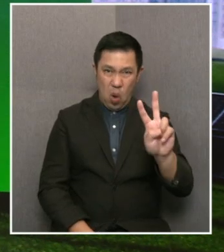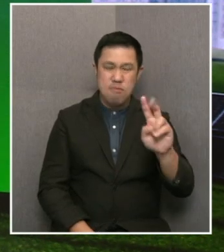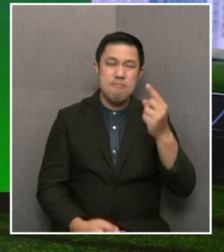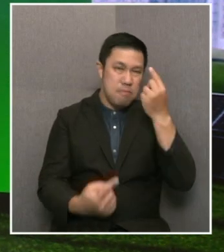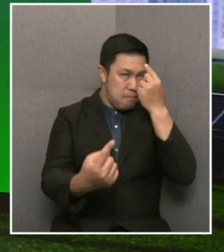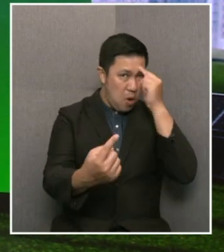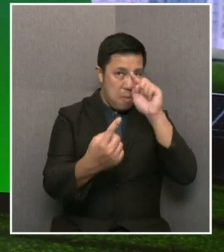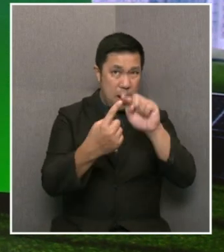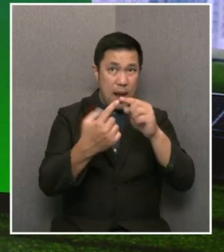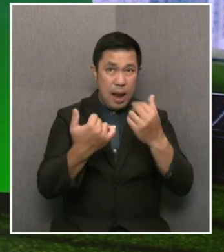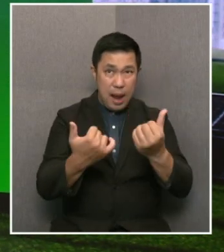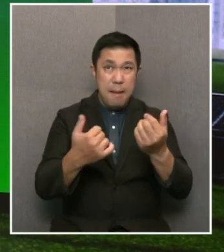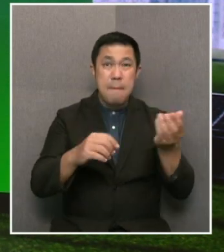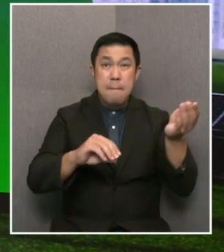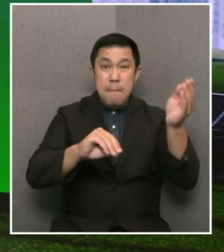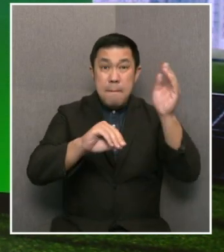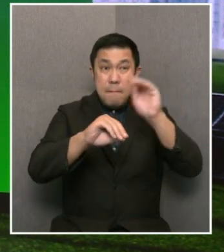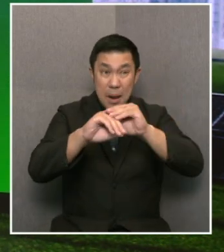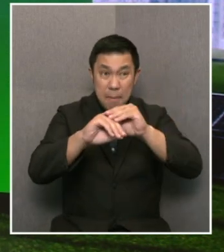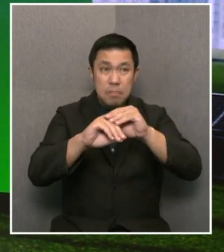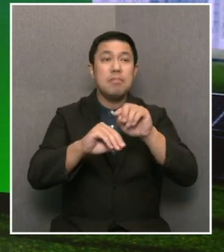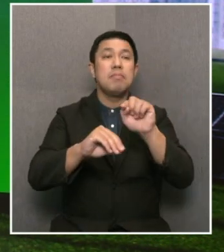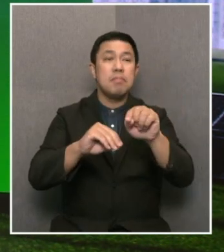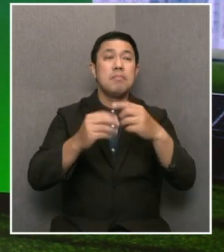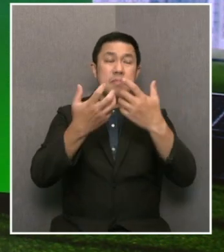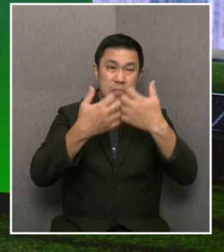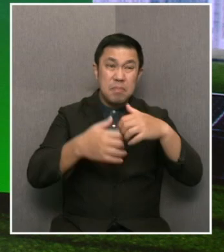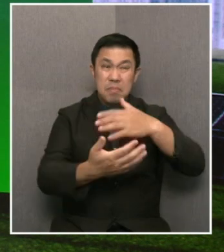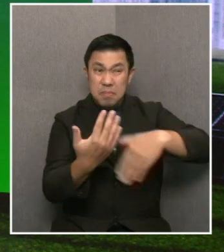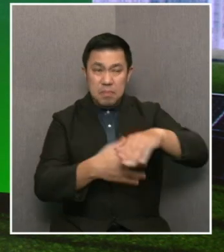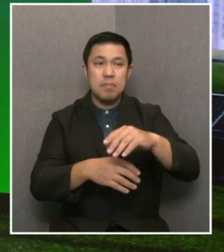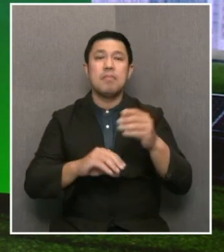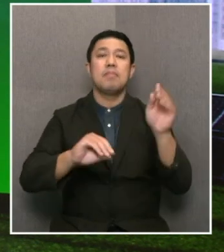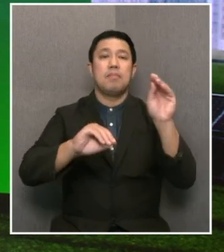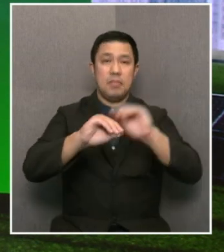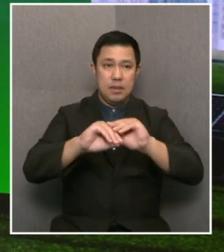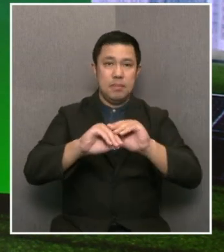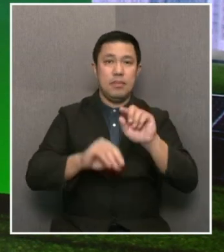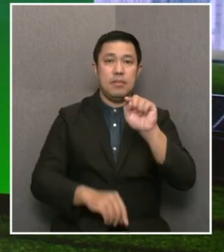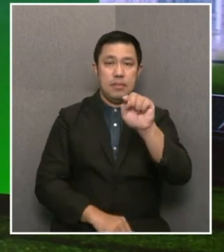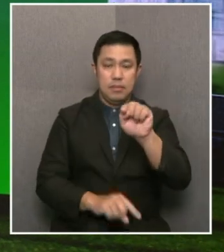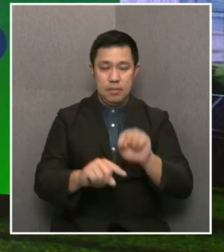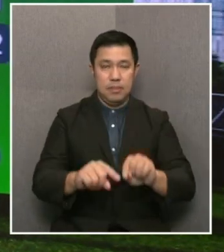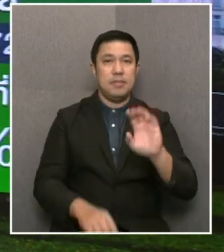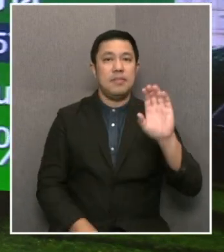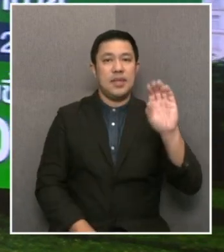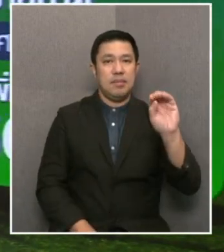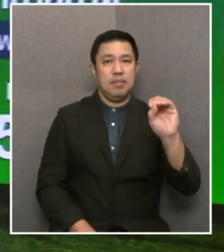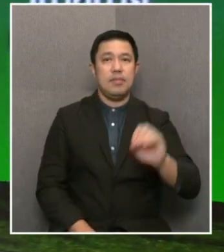จะเปลี่ยนไปใช้พลังงานหมุนเวียนพลังงานสะอาดพลังงานทดแทนให้ได้เพิ่มขึ้นที่ร้อยละ50นั่นเอง